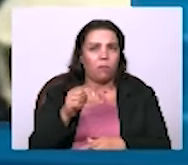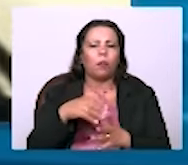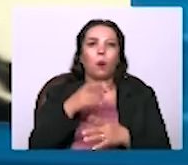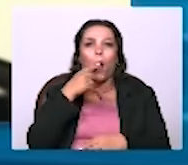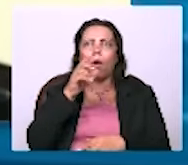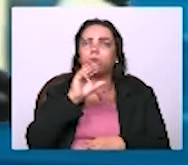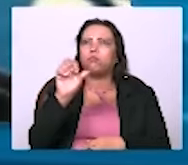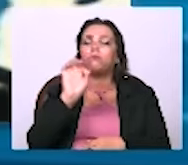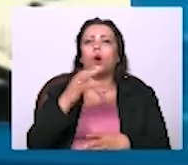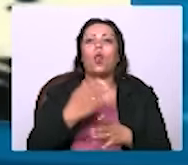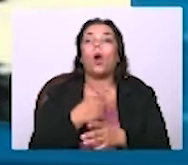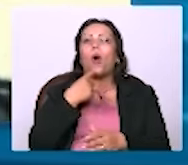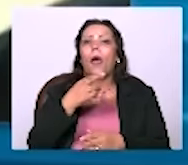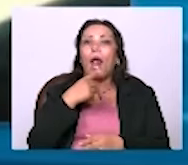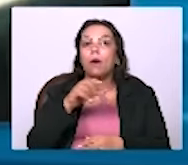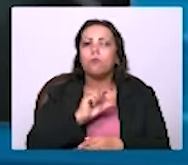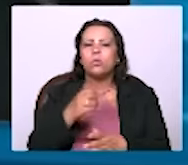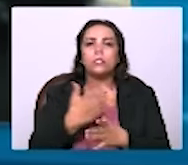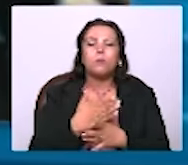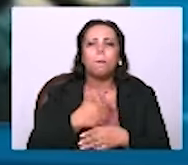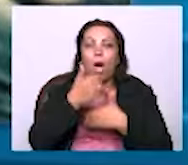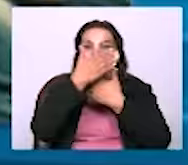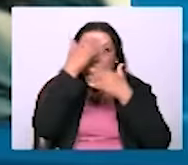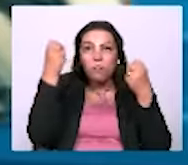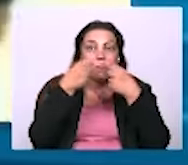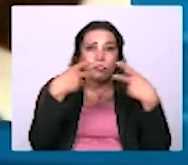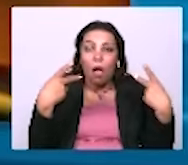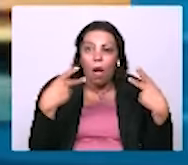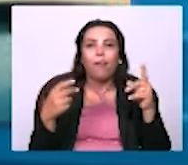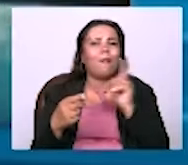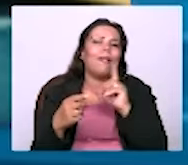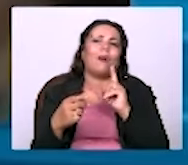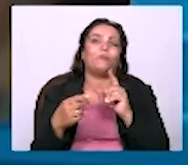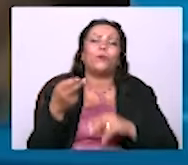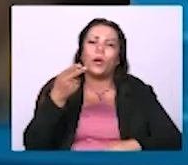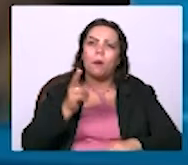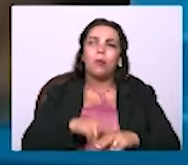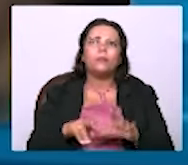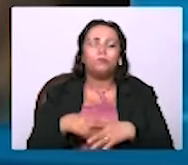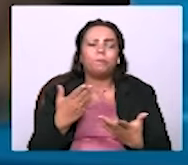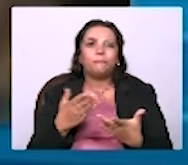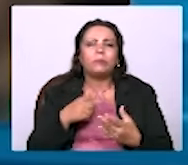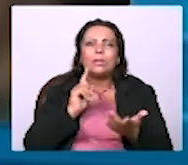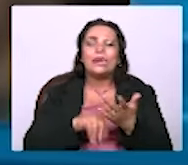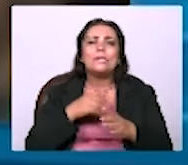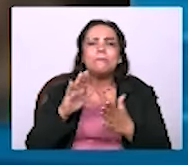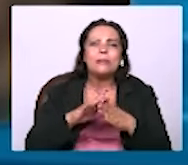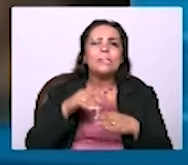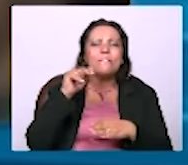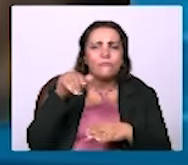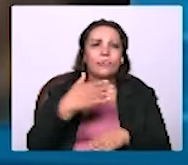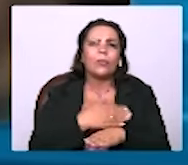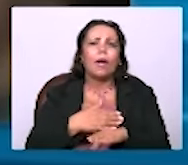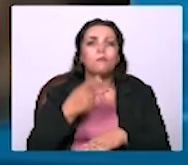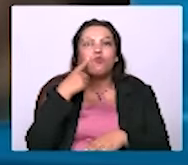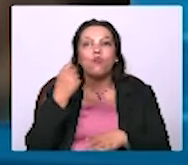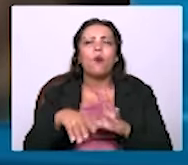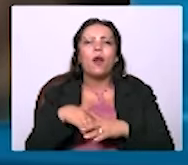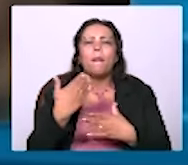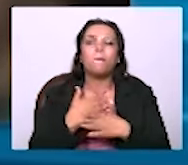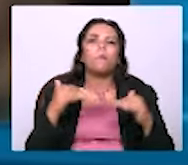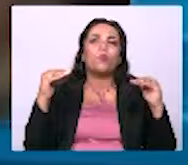المبالغه لا هي مبالغه ان هي الحركه انتهت ولا هي في نفس الوقت انها لن تتاثر بالتاكيد هتتاثر هتتاثر